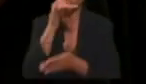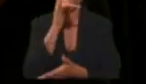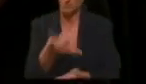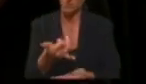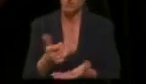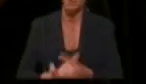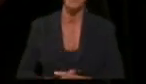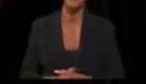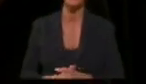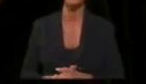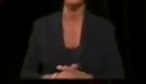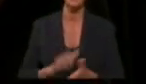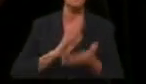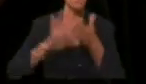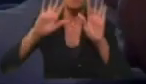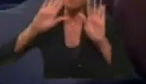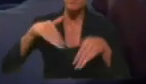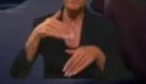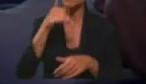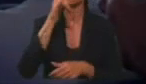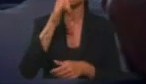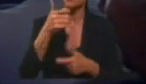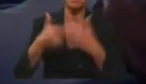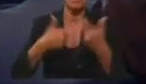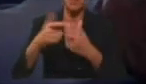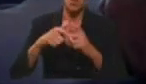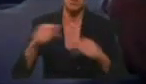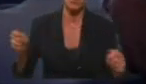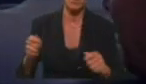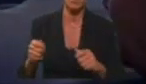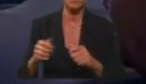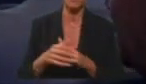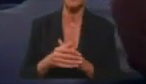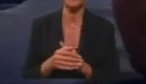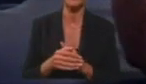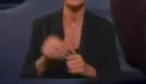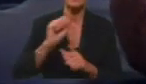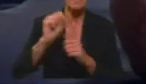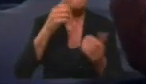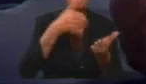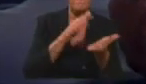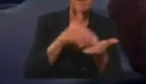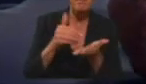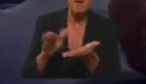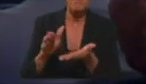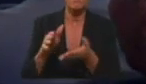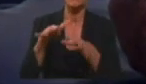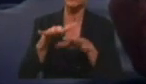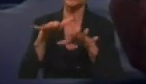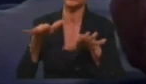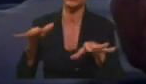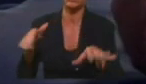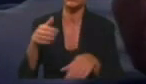przykład pozwolenia z bardzo wysokiego szczebla rozwiązać, tak? Powiedzmy, są wydatki kilkadziesiąt tysięcy złotych na